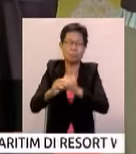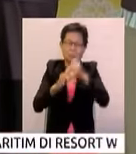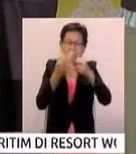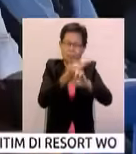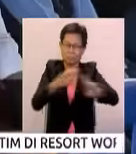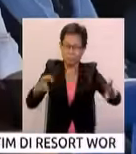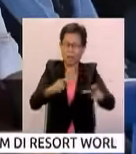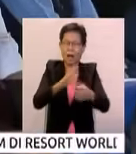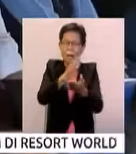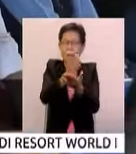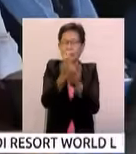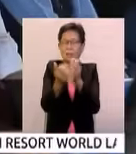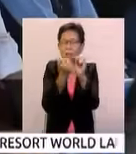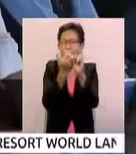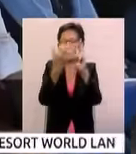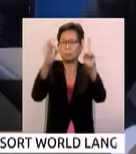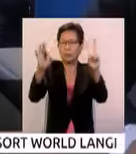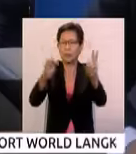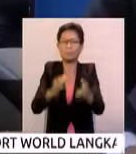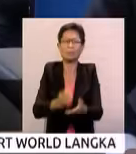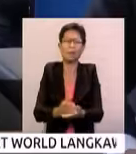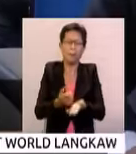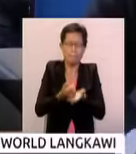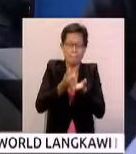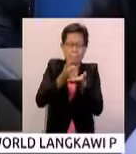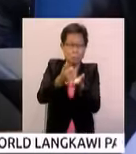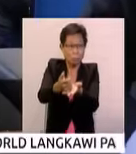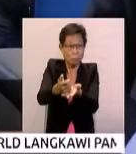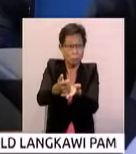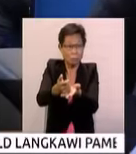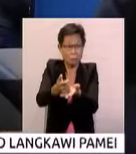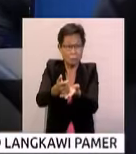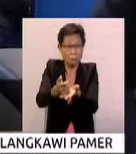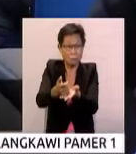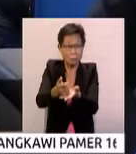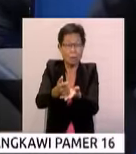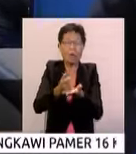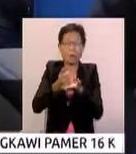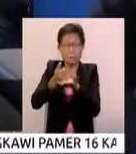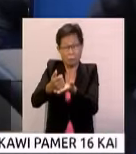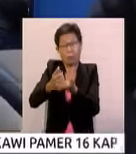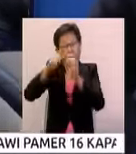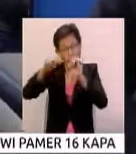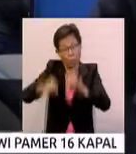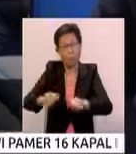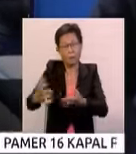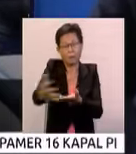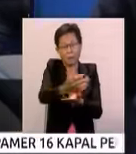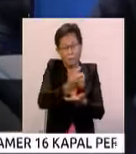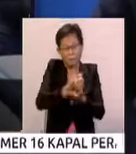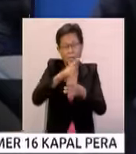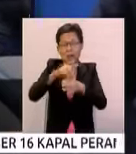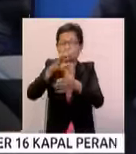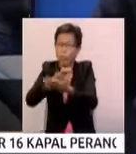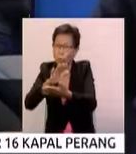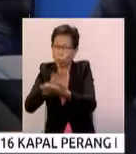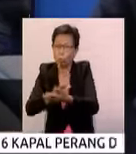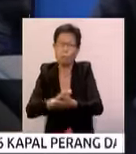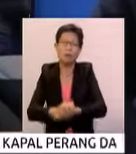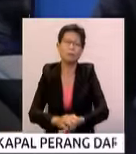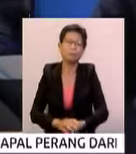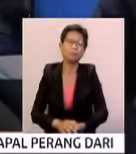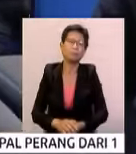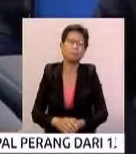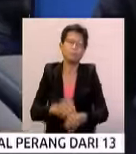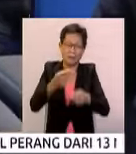menerusi Belanjawan 2019. Bantuan ini boleh mereka perolehi di sekolah-sekolah. Jika nama